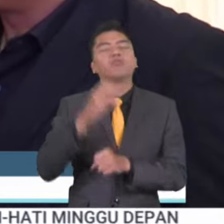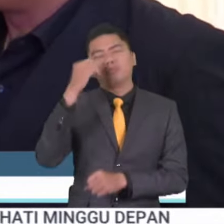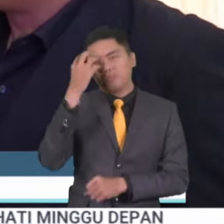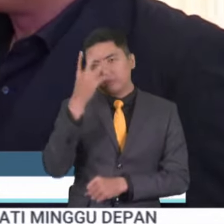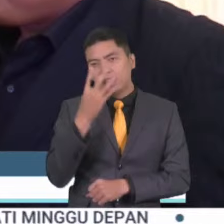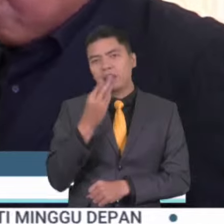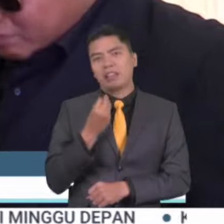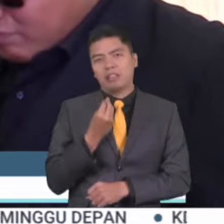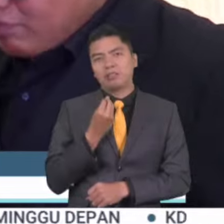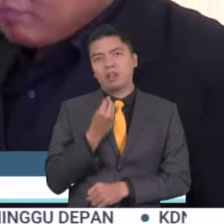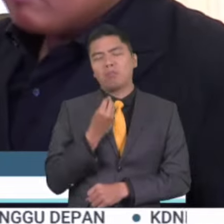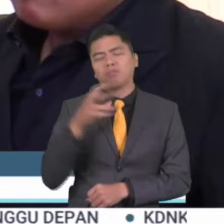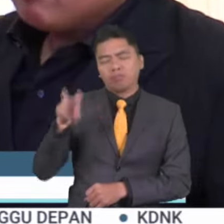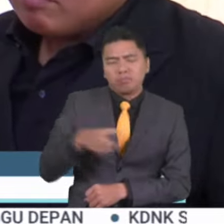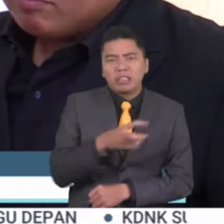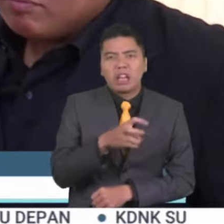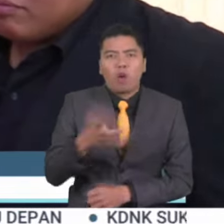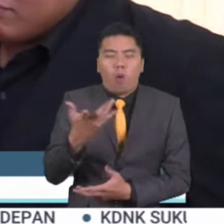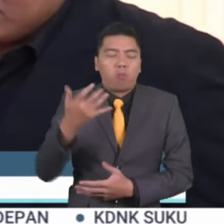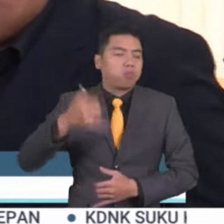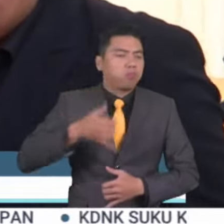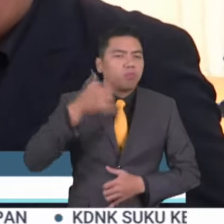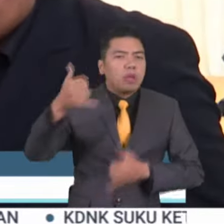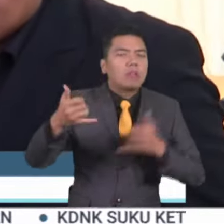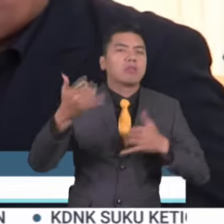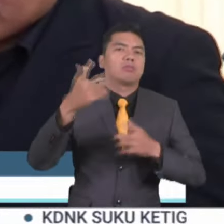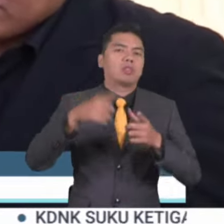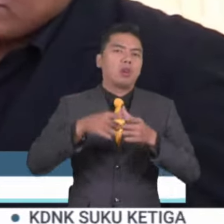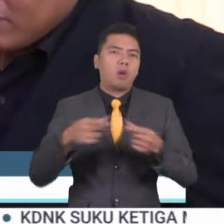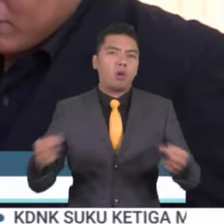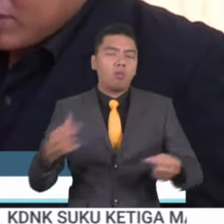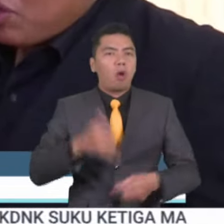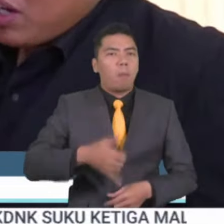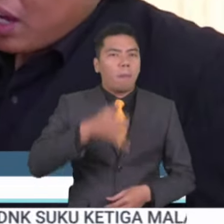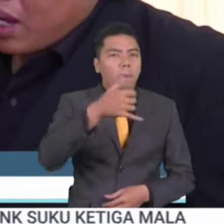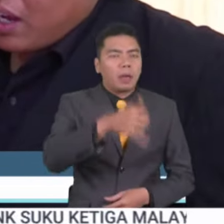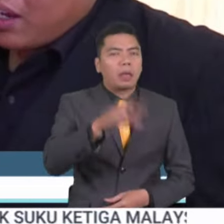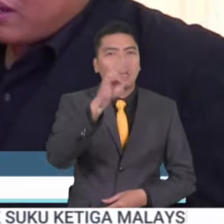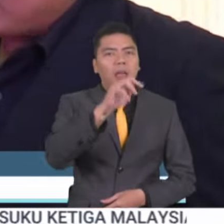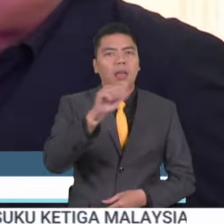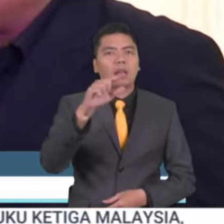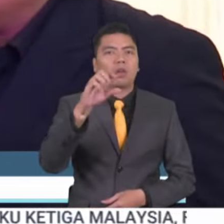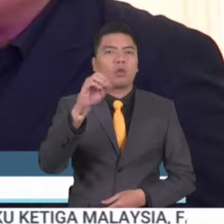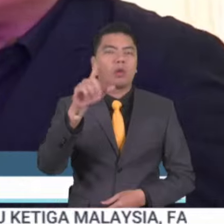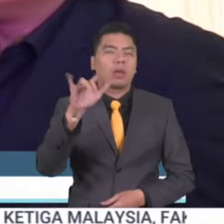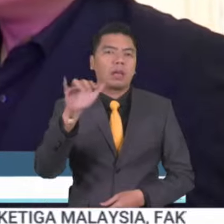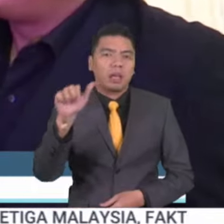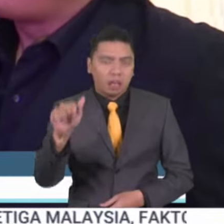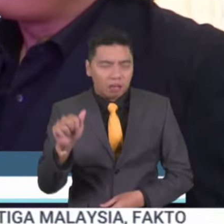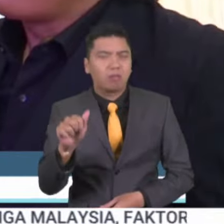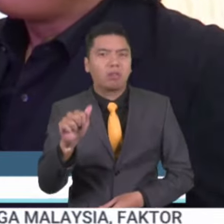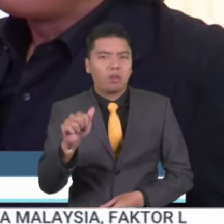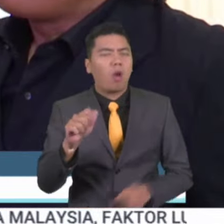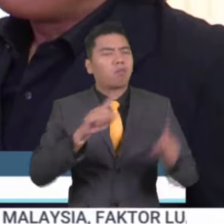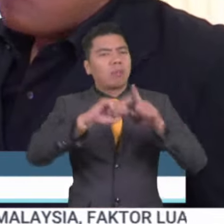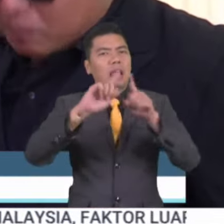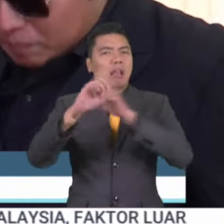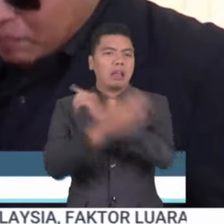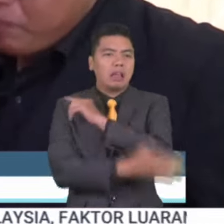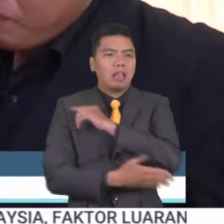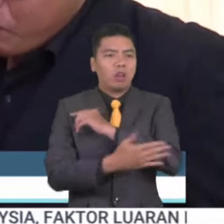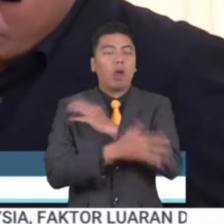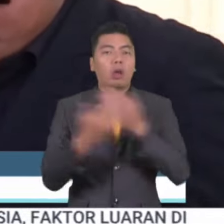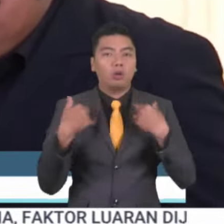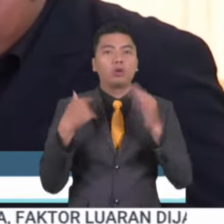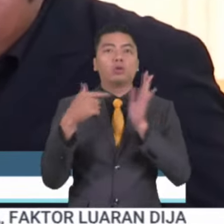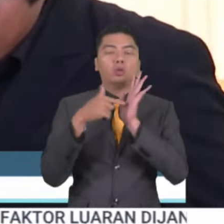Berbaloi lah perjalanan Mas Do pergi ke luar negara, pergi Jepun, pergi Mongolia, Korea. Di orang kata diorang memandang lah